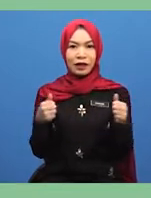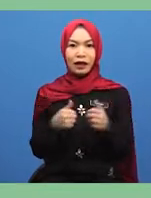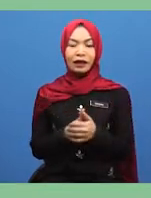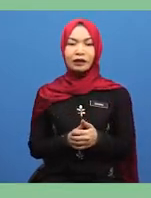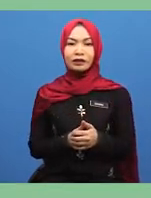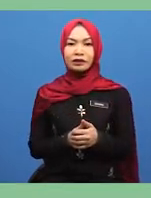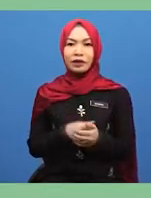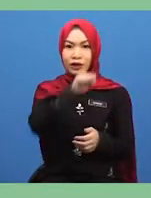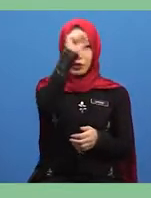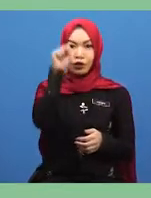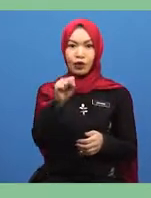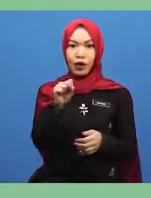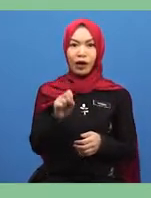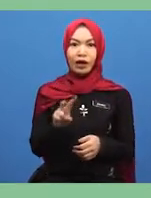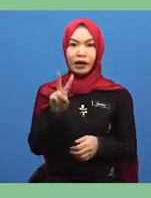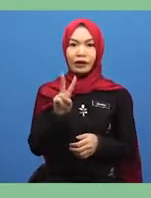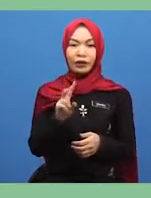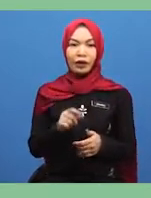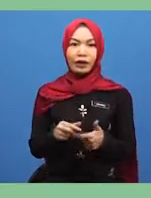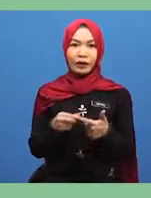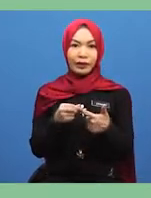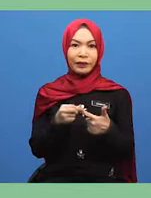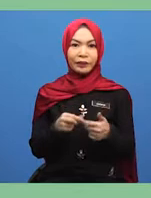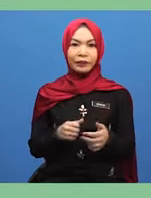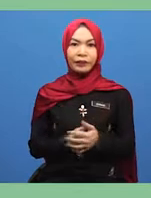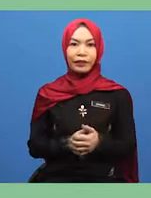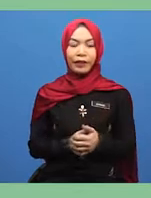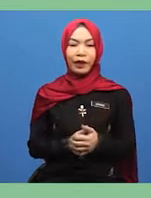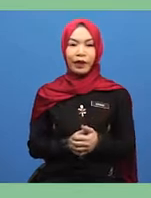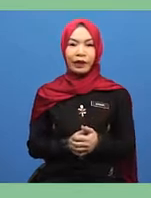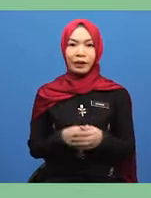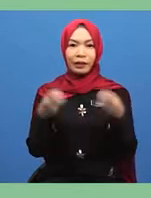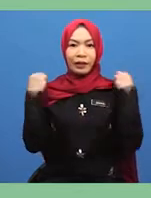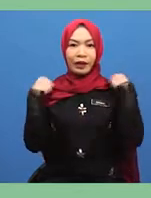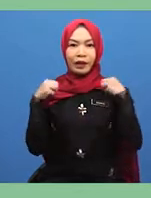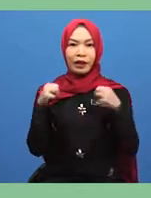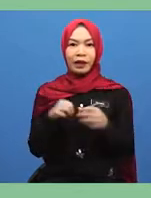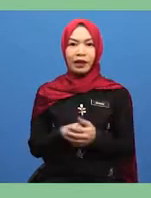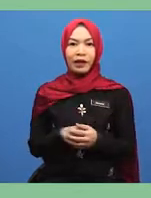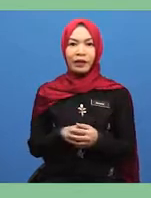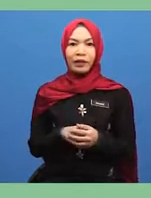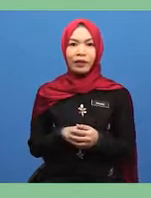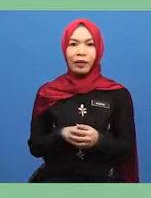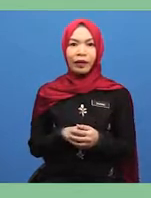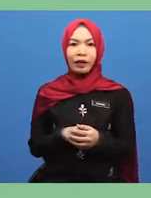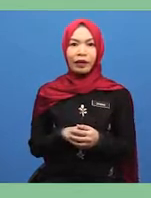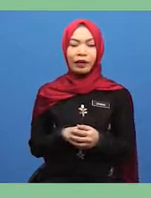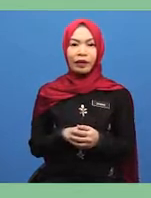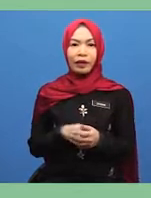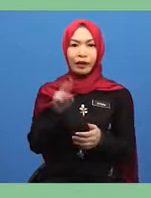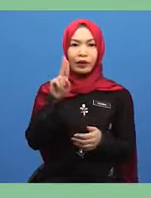Soalan 2. Di kadar pertukaran boleh ubah, penawaran USD akan meningkat